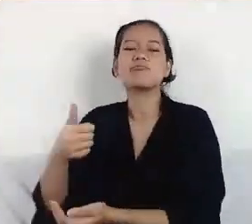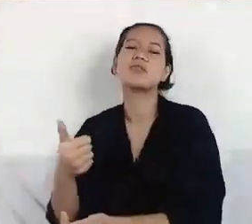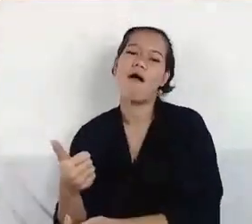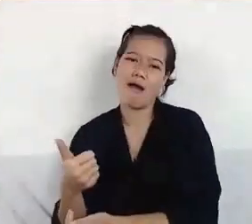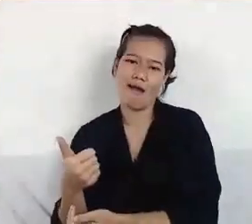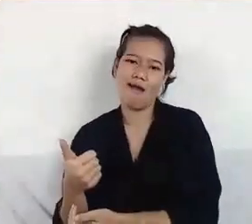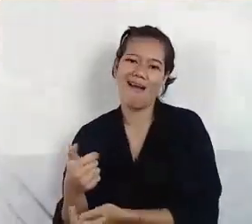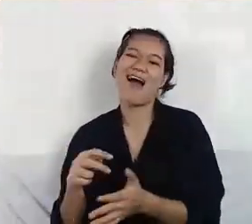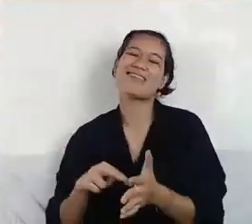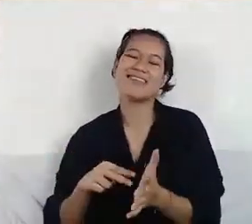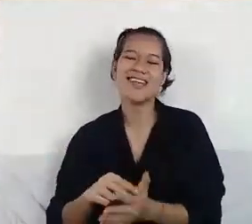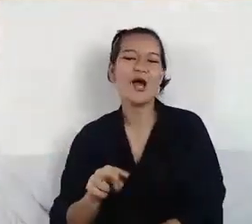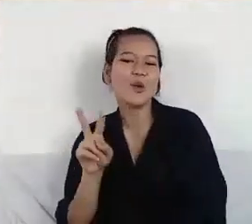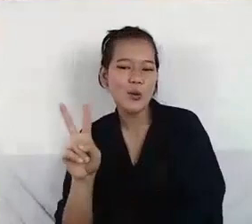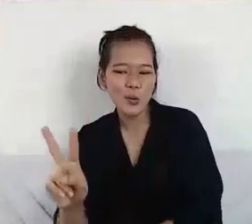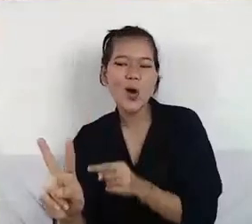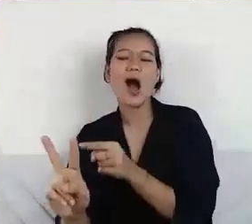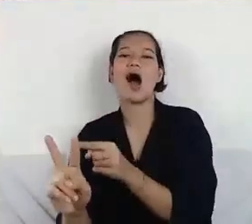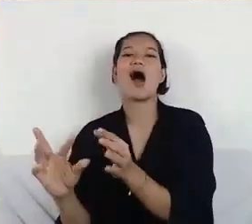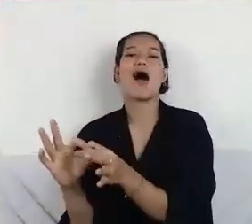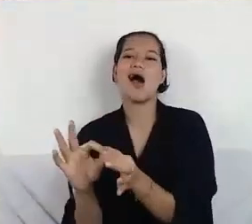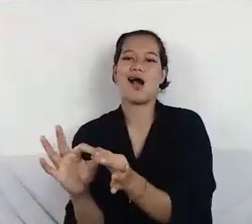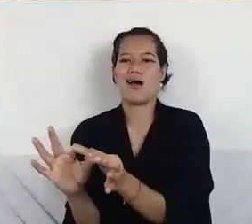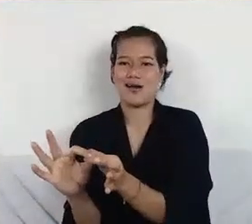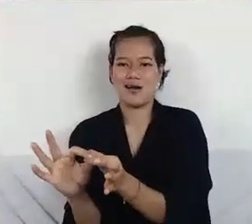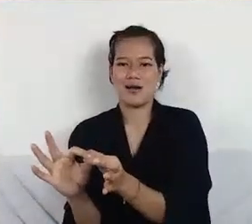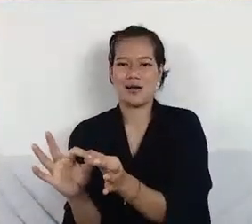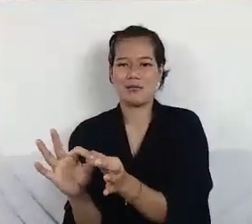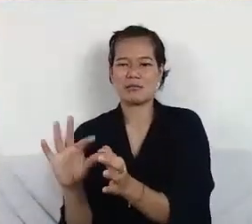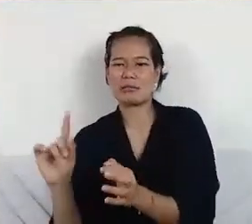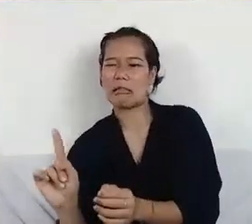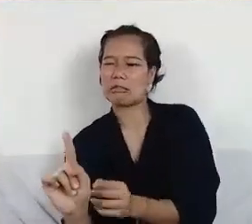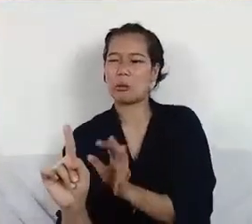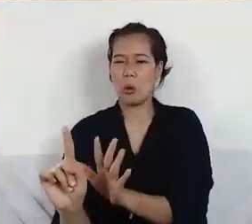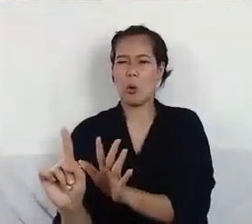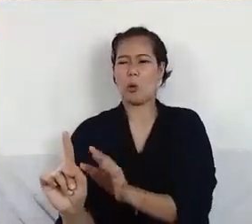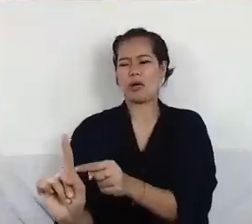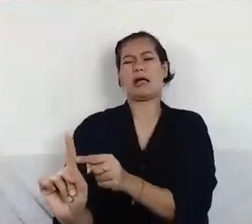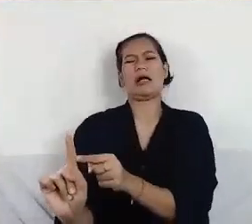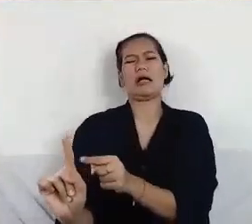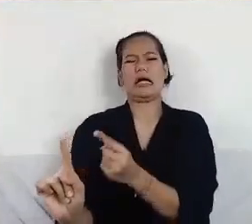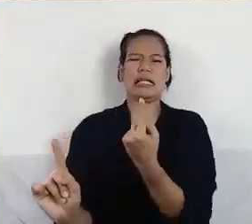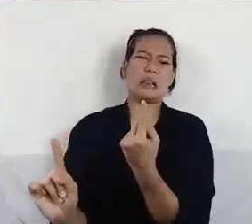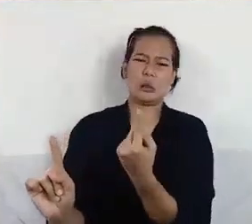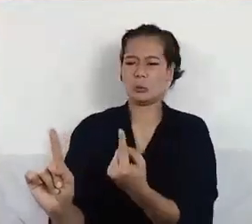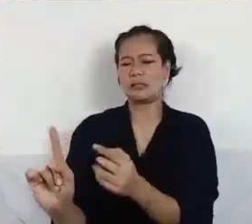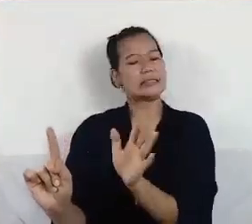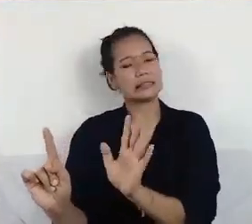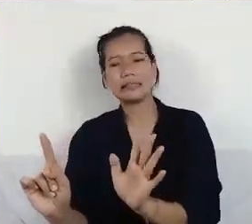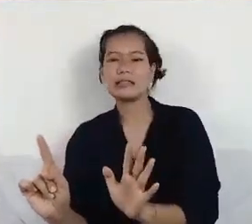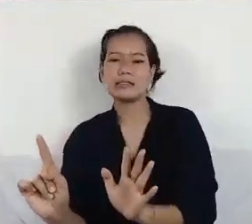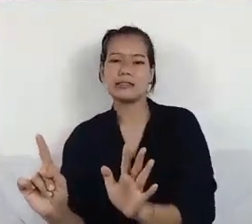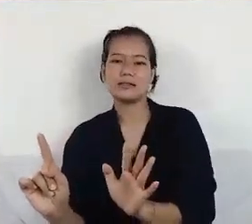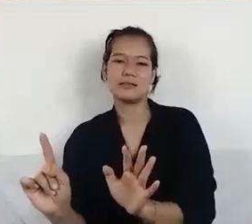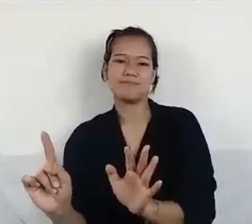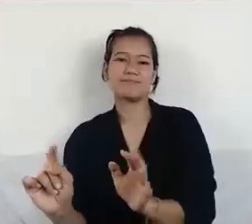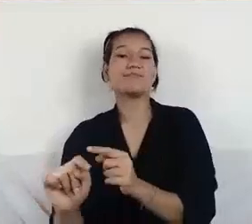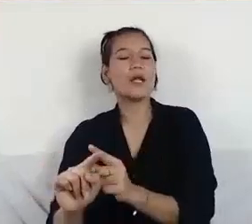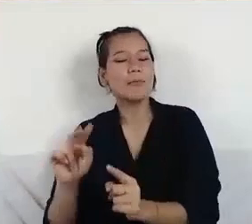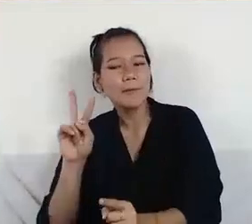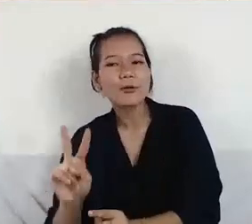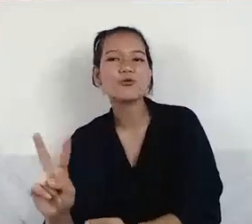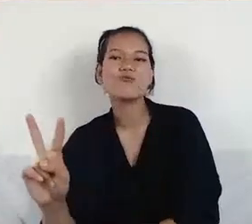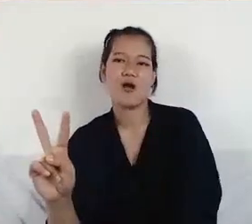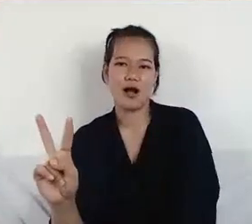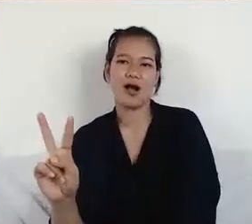Makanya berdua-dua, saudaraku. Bukan hanya bersatu, bersiji. Toktil tadi buka, ya. Tetapi berdua,